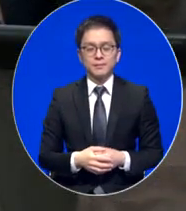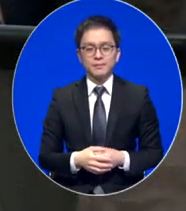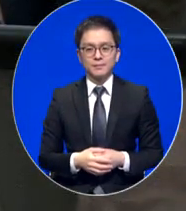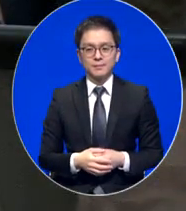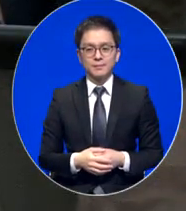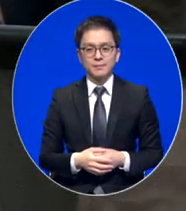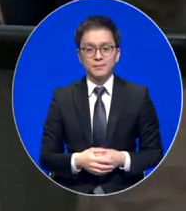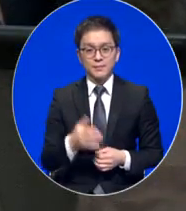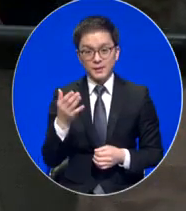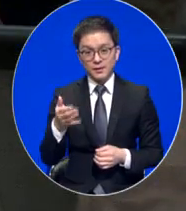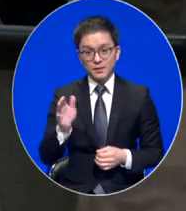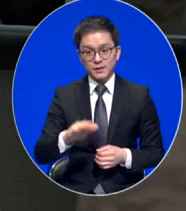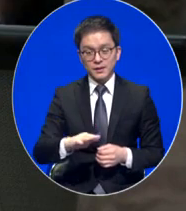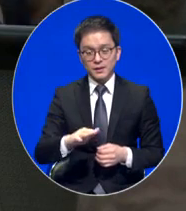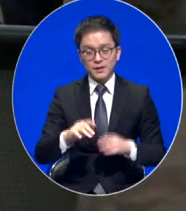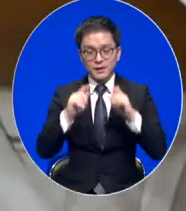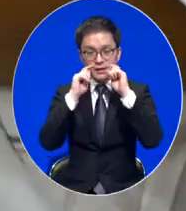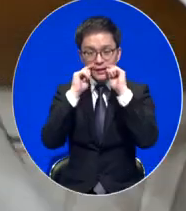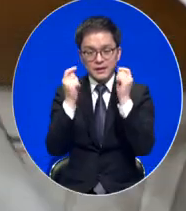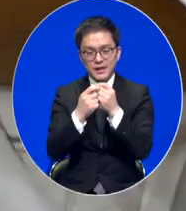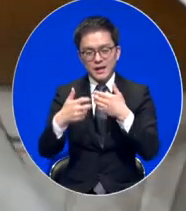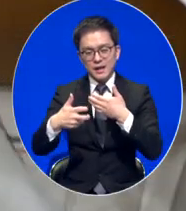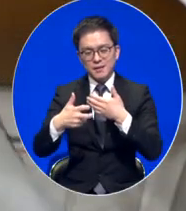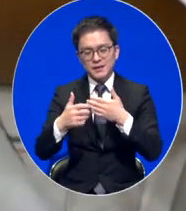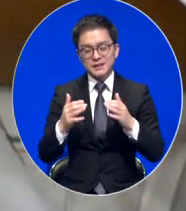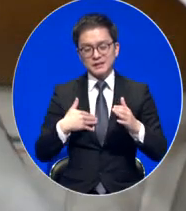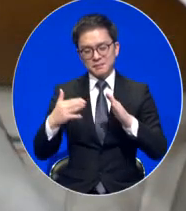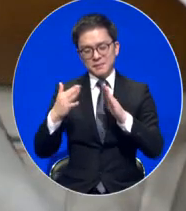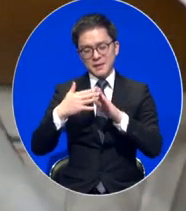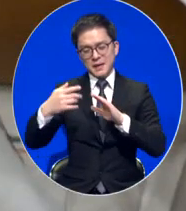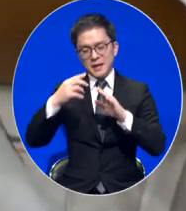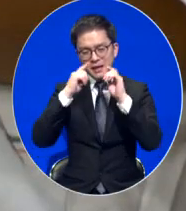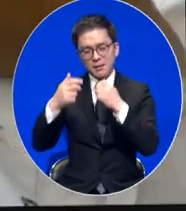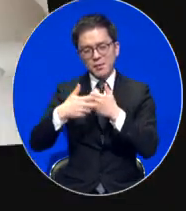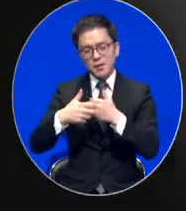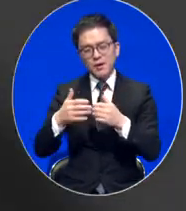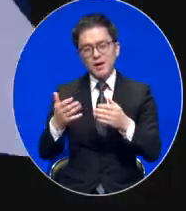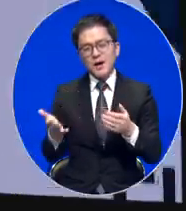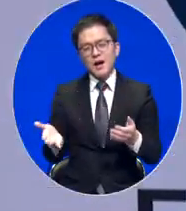각각 특성에 맞는 환자의 이용을 유도하기 위해 시행된 정책입니다.